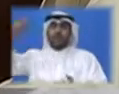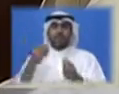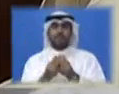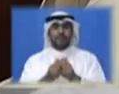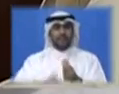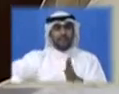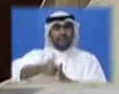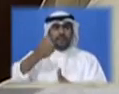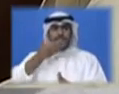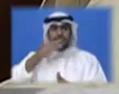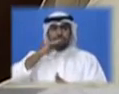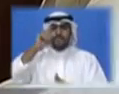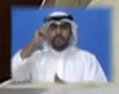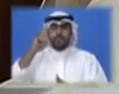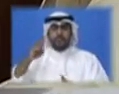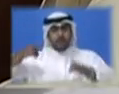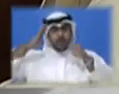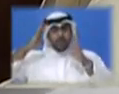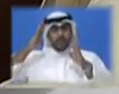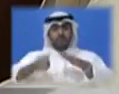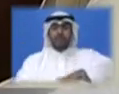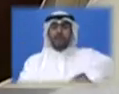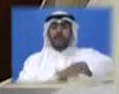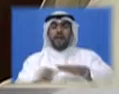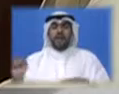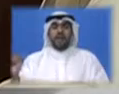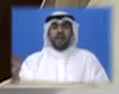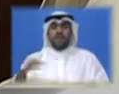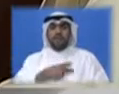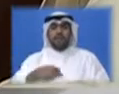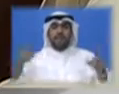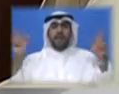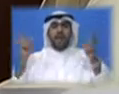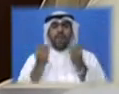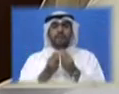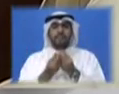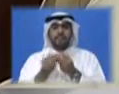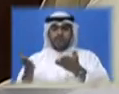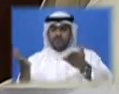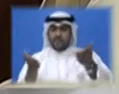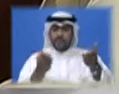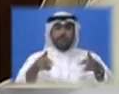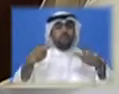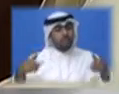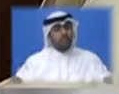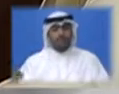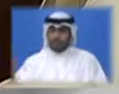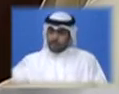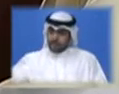طبعا اليوم اشكر الشيخ سلمان لحضوره لاستقبال اللاعب عبد الله المزين،